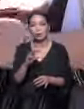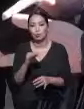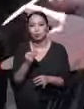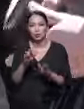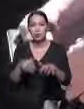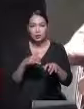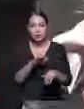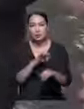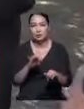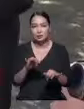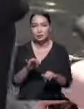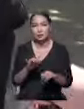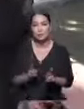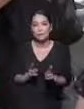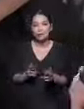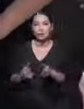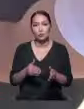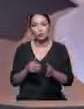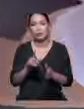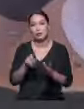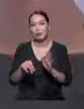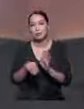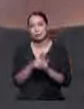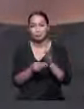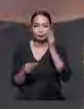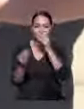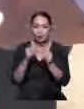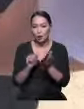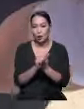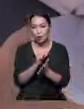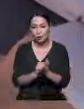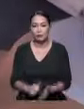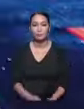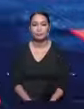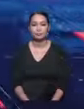добытого преступным путем, даче взятки и подделки документов.